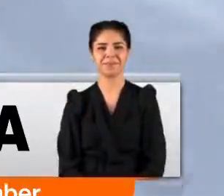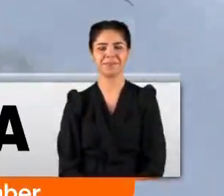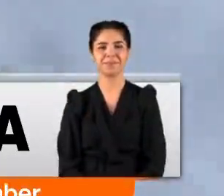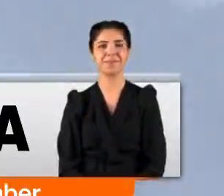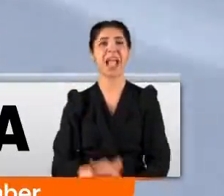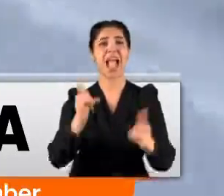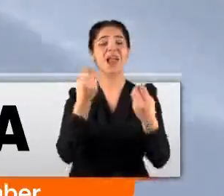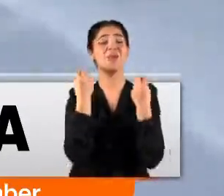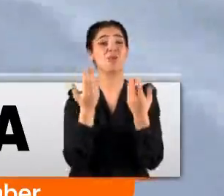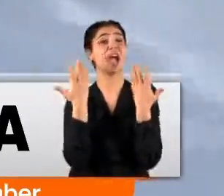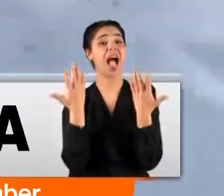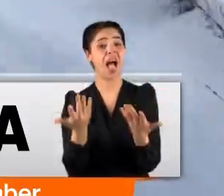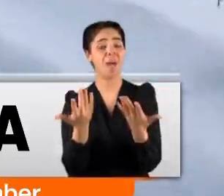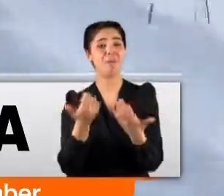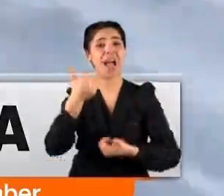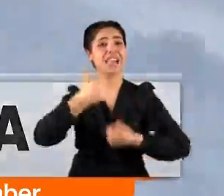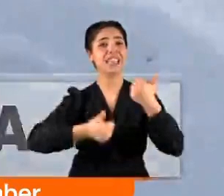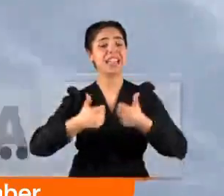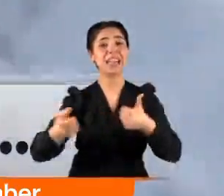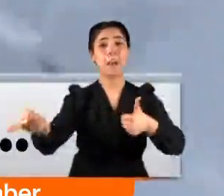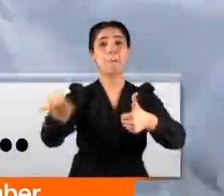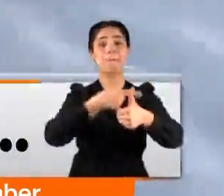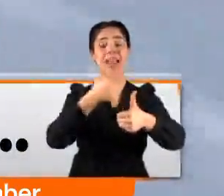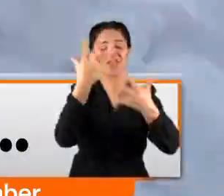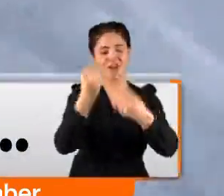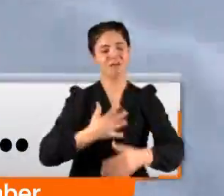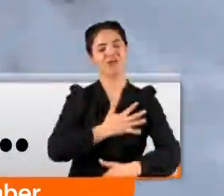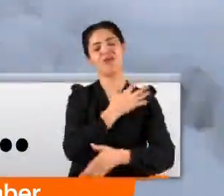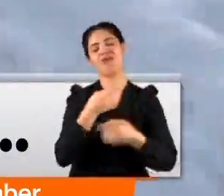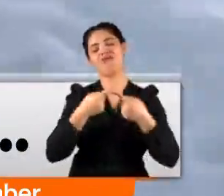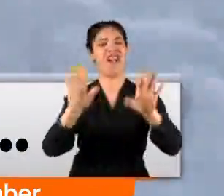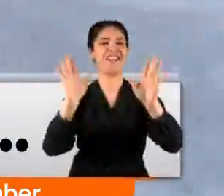Sonuçta eğlenmek güzel ama yarışta birinci gelmenin gururu da ayrı.